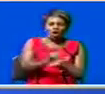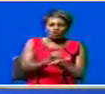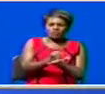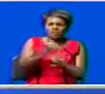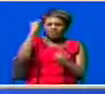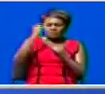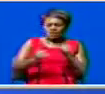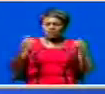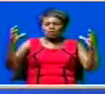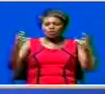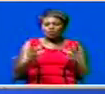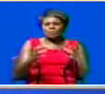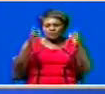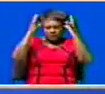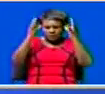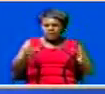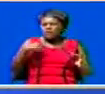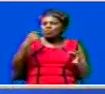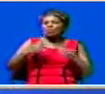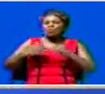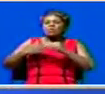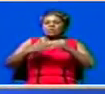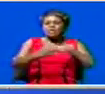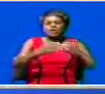ya makundi kuamua ni nani atakuwa kiongozi wa kundi hilo.